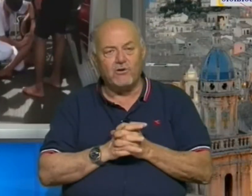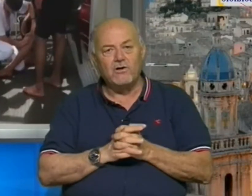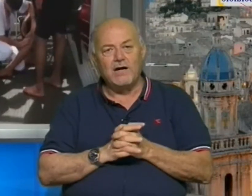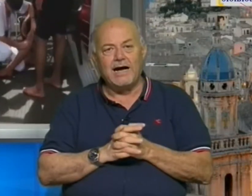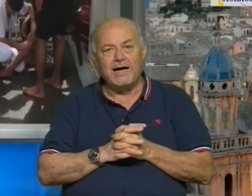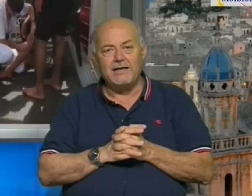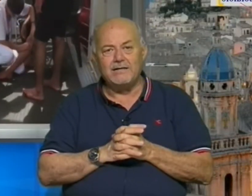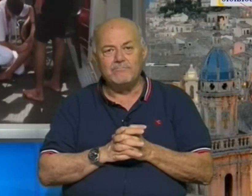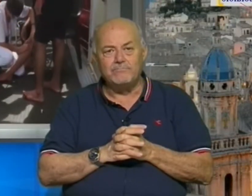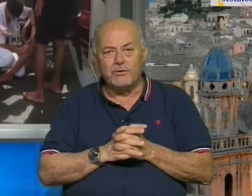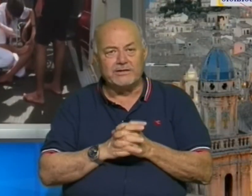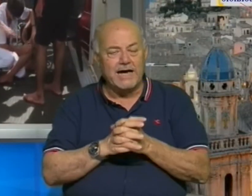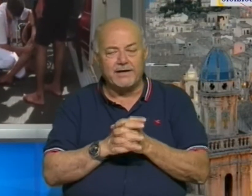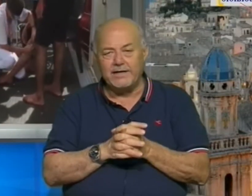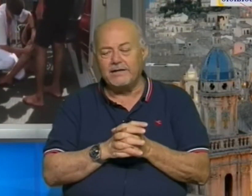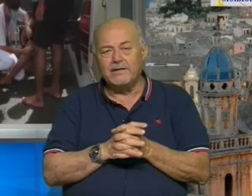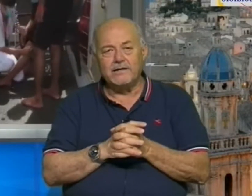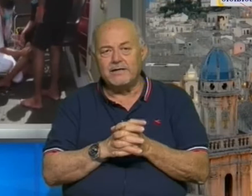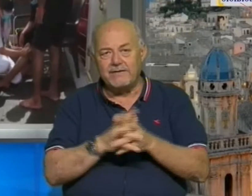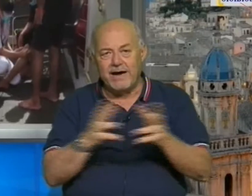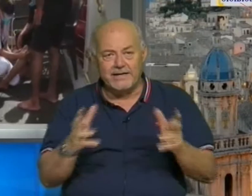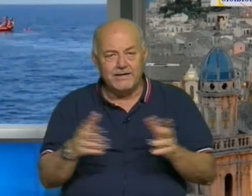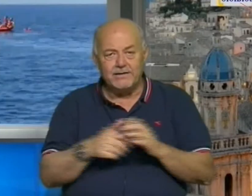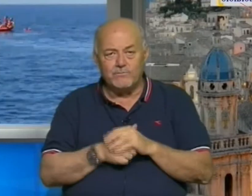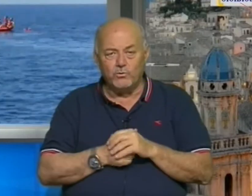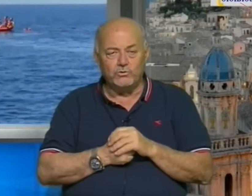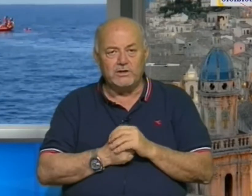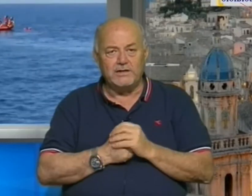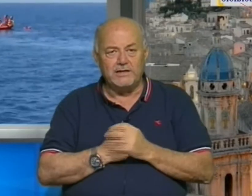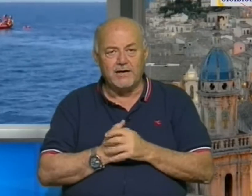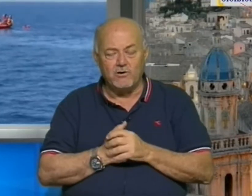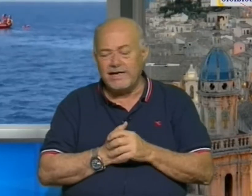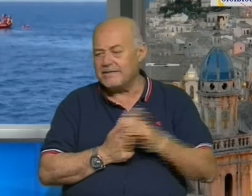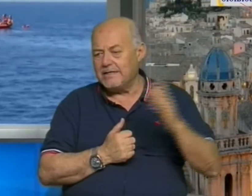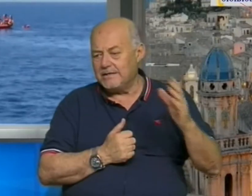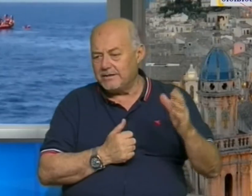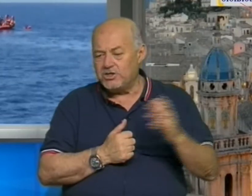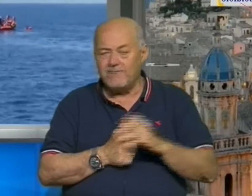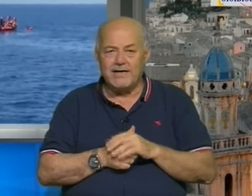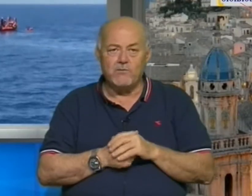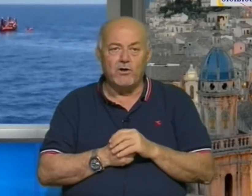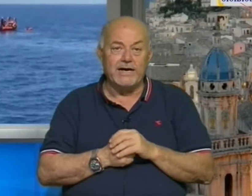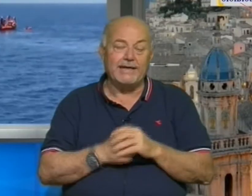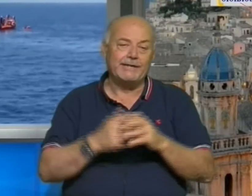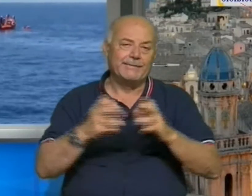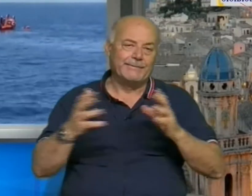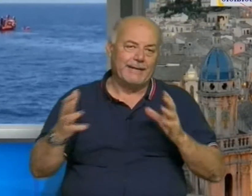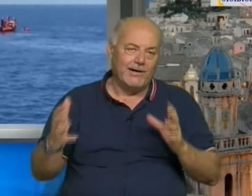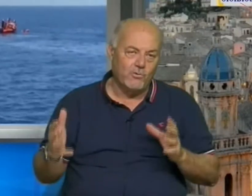faranno a portarli nei vari punti di accoglienza. Diceva Ali Kuo